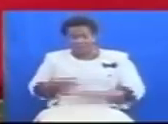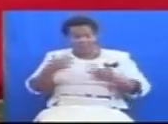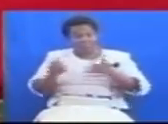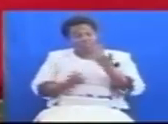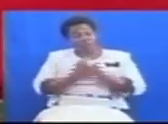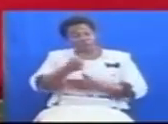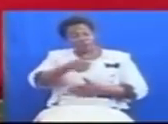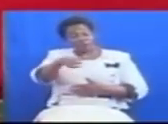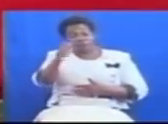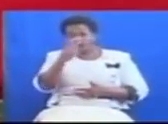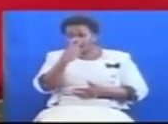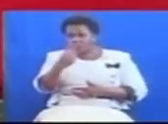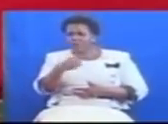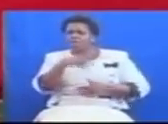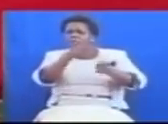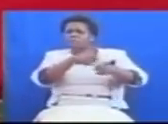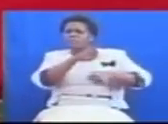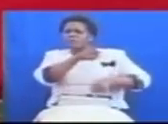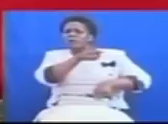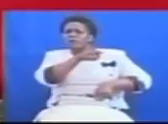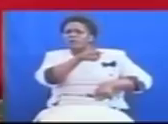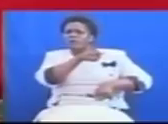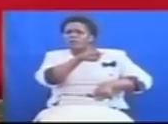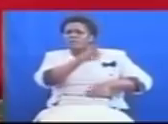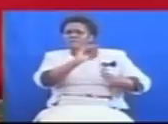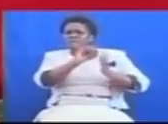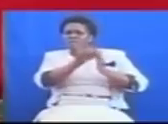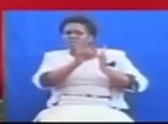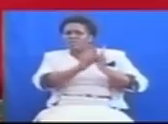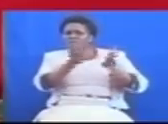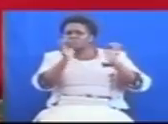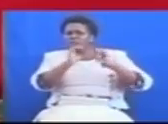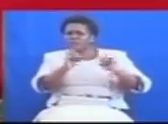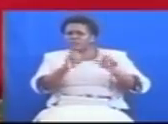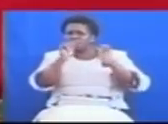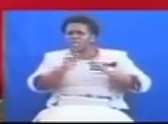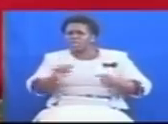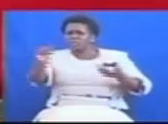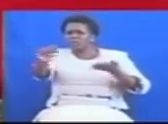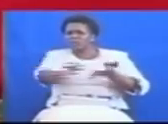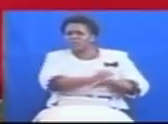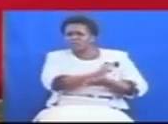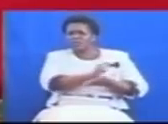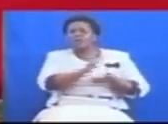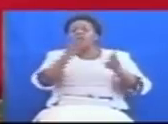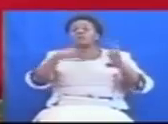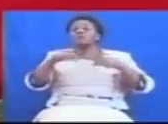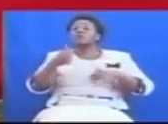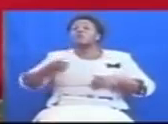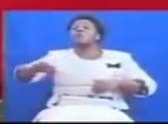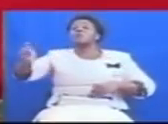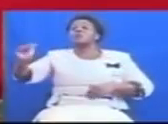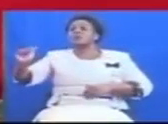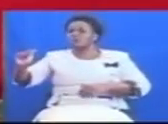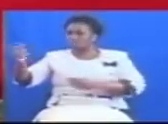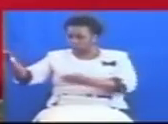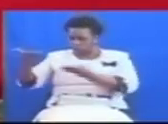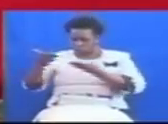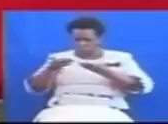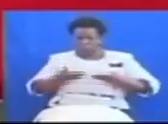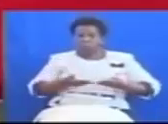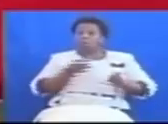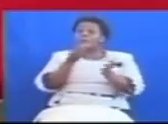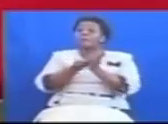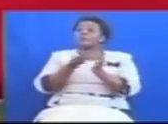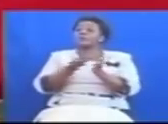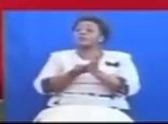waliona kwamba hili shamba pengine halijakidhi vigezo linatakiwa kufutwa, walitakiwa wao walete mapendekezo hayo